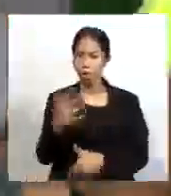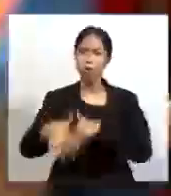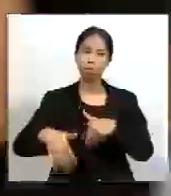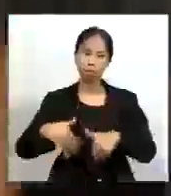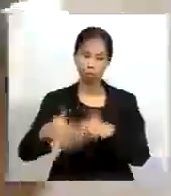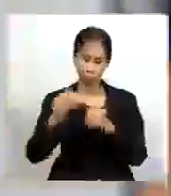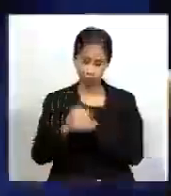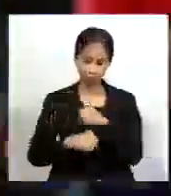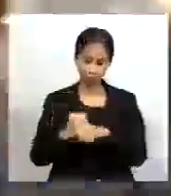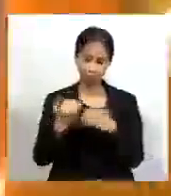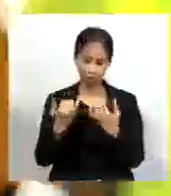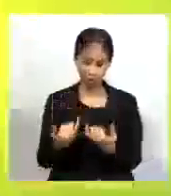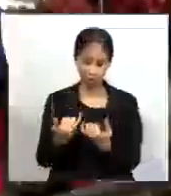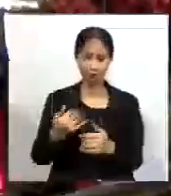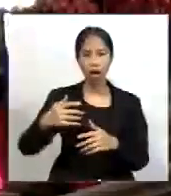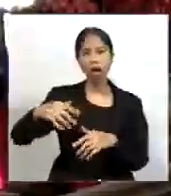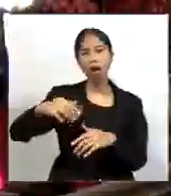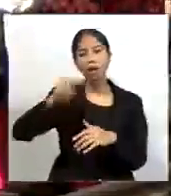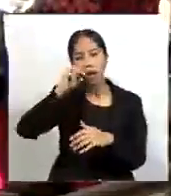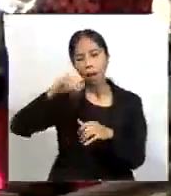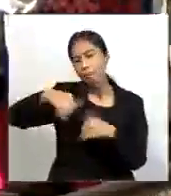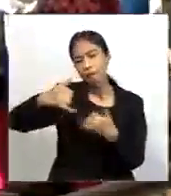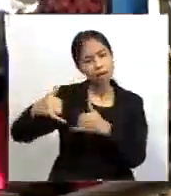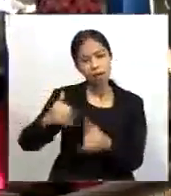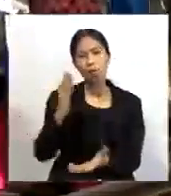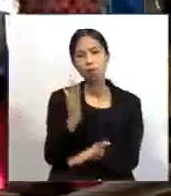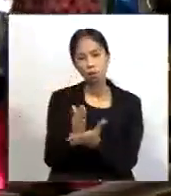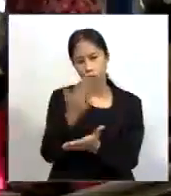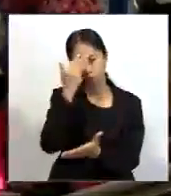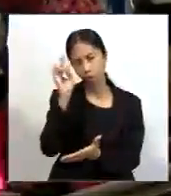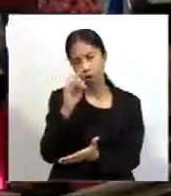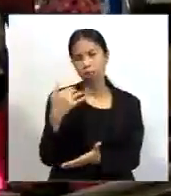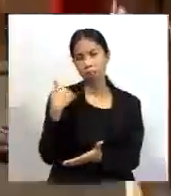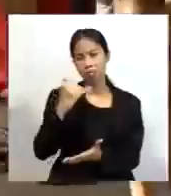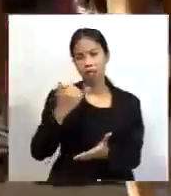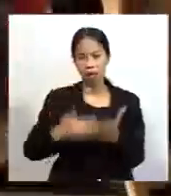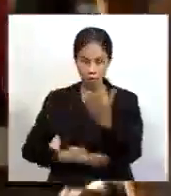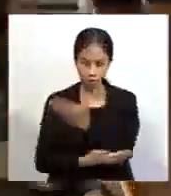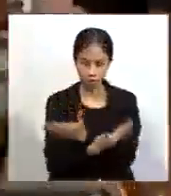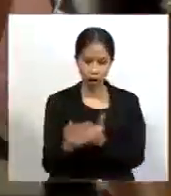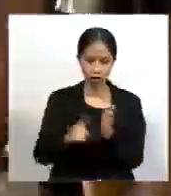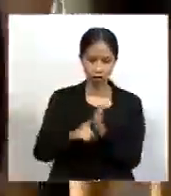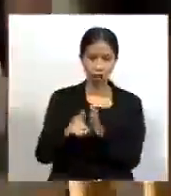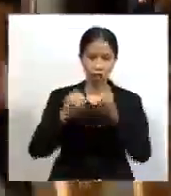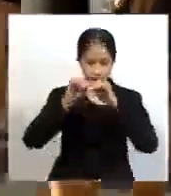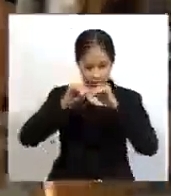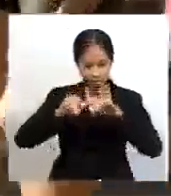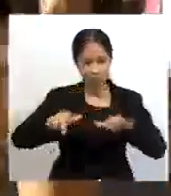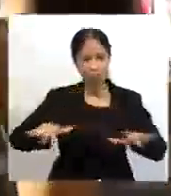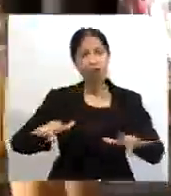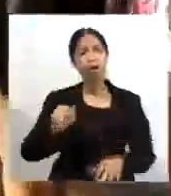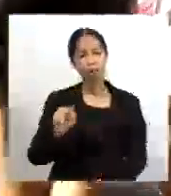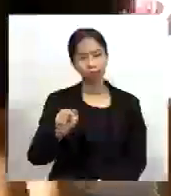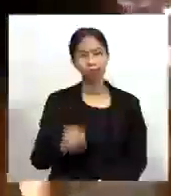งกรานต์นะครับเพื่อร่วมกันป้องกันเฝ้าระวังเพราะการสาดน้ำอาจจะเป็นการเสี่ยงที่จะทำให้เกิดการแพร่ระบาดของเชื้อไวรัสโ